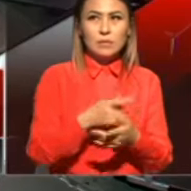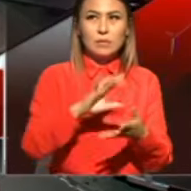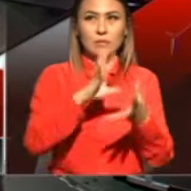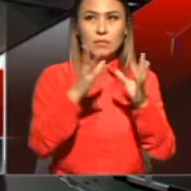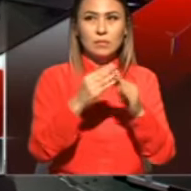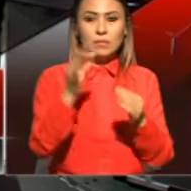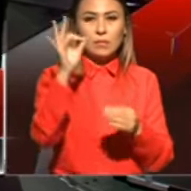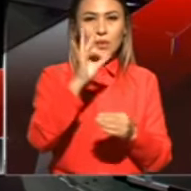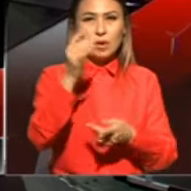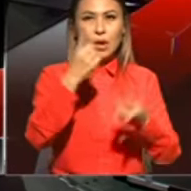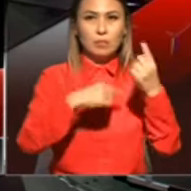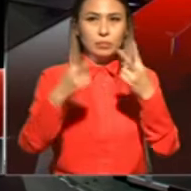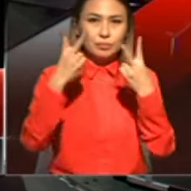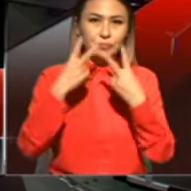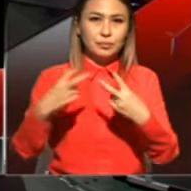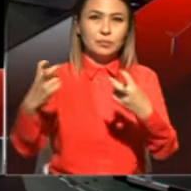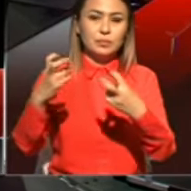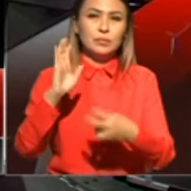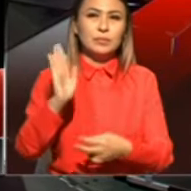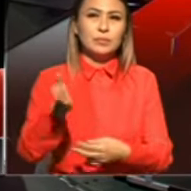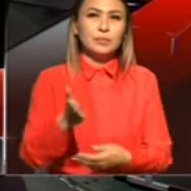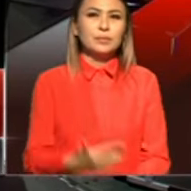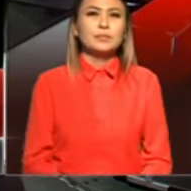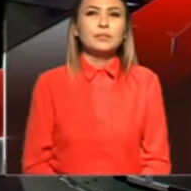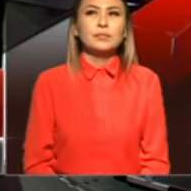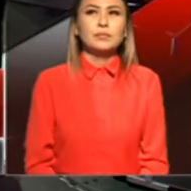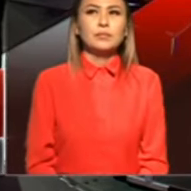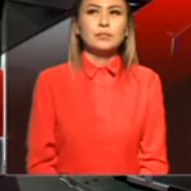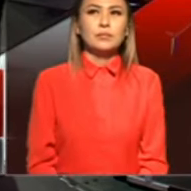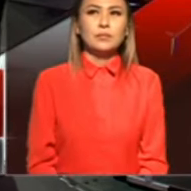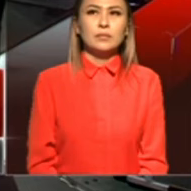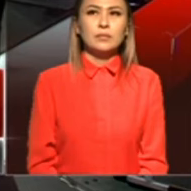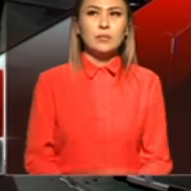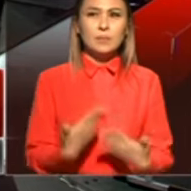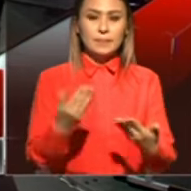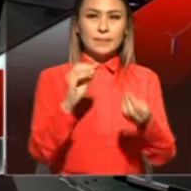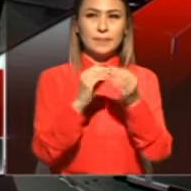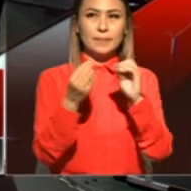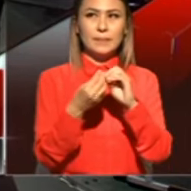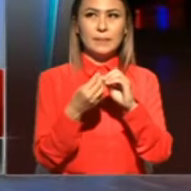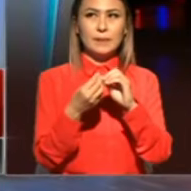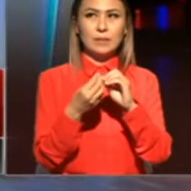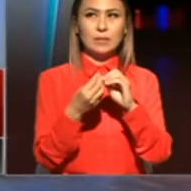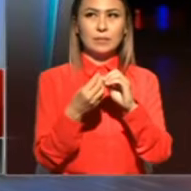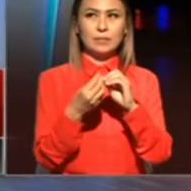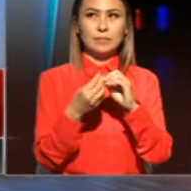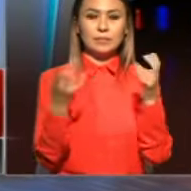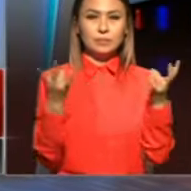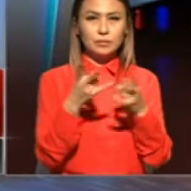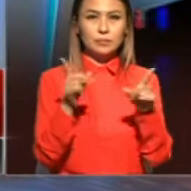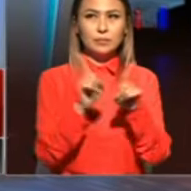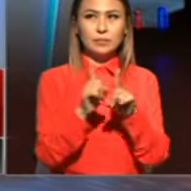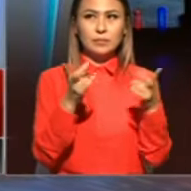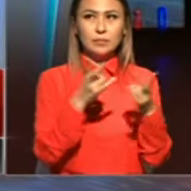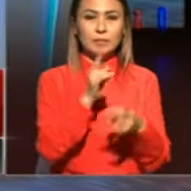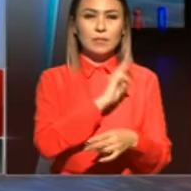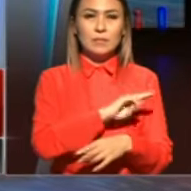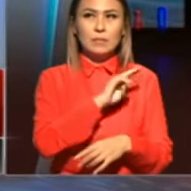осыны пайызымен қайтадан шығарып жатыр. Шығарады. Міне осы мәселені біз бұнда зерттеуіміз керек. Тиісті